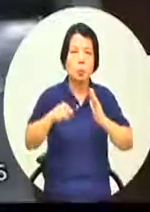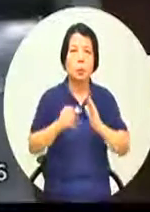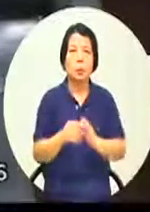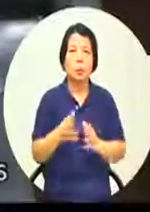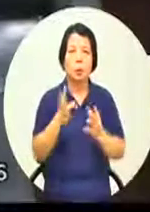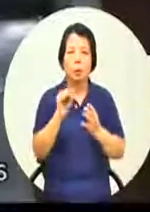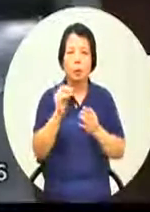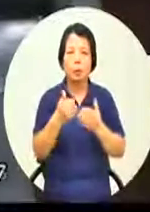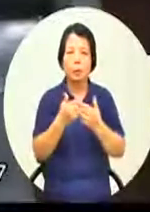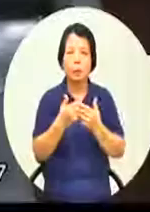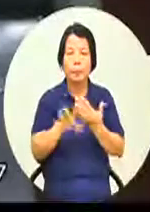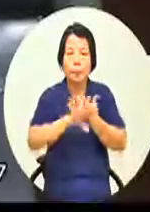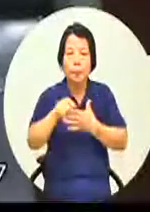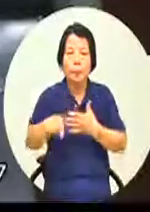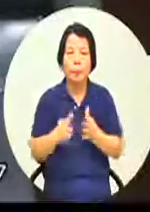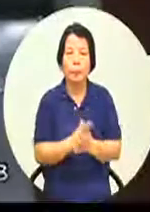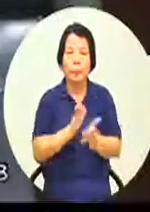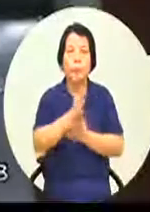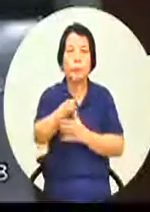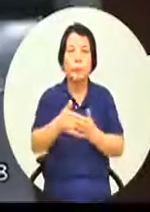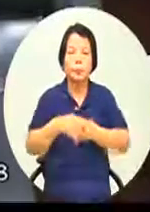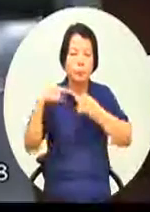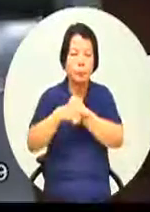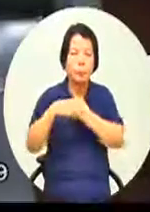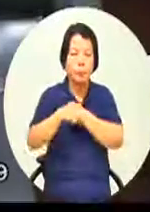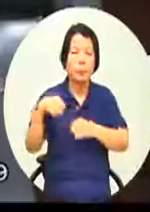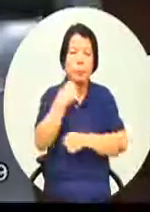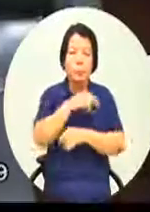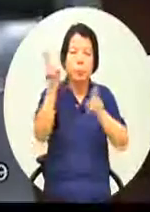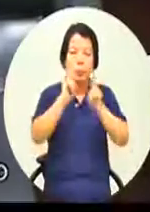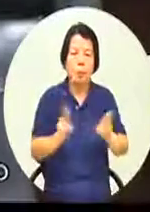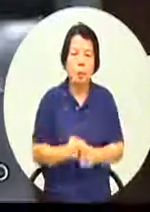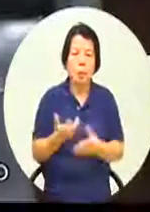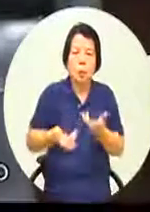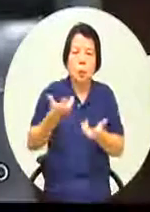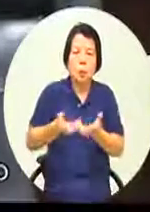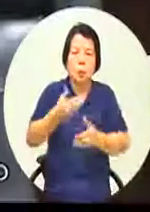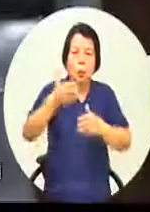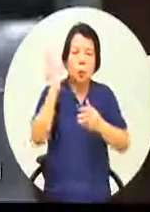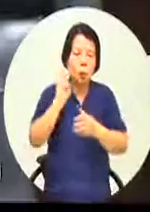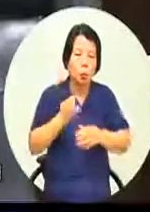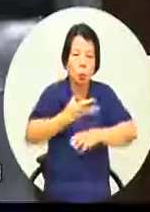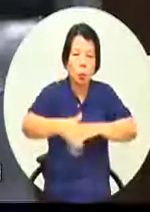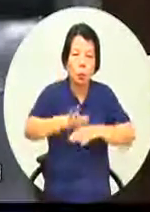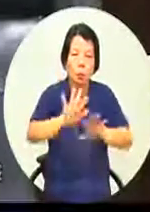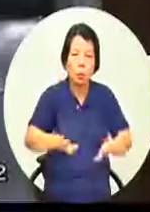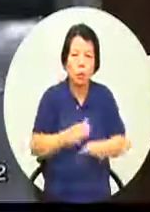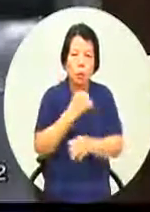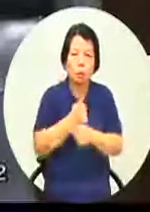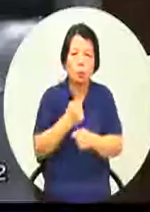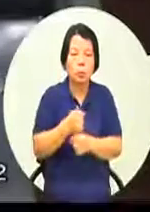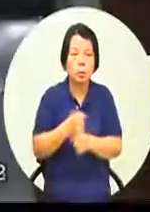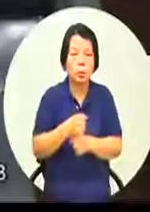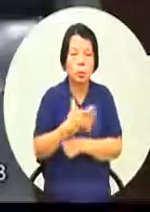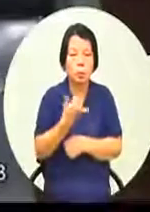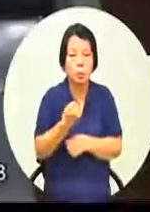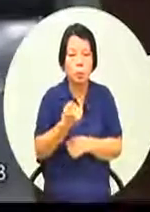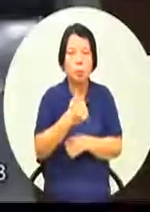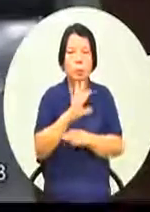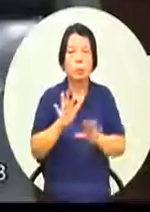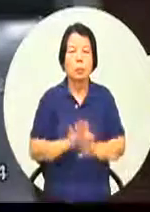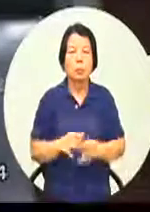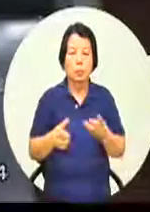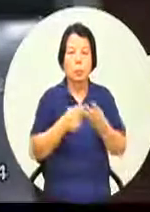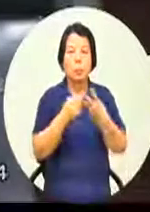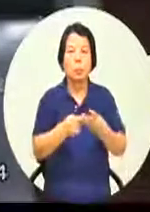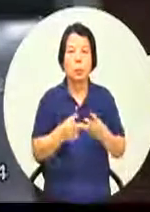划？譬如说我们未来是不是要研究台电的温排水那这些的进度如何？这是第二个问题。那第三个也